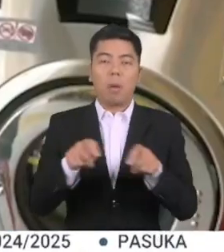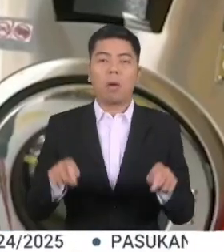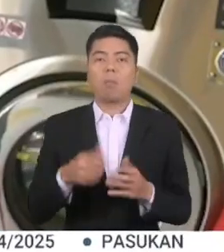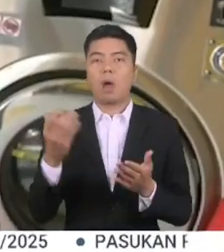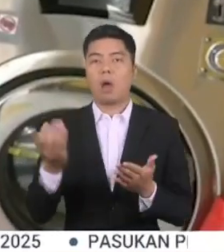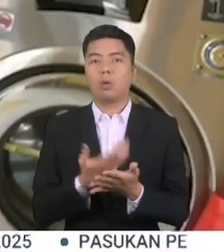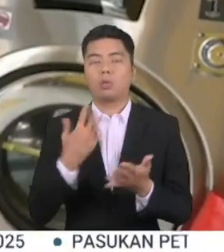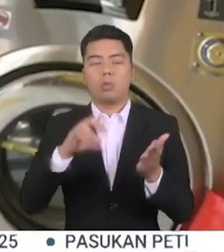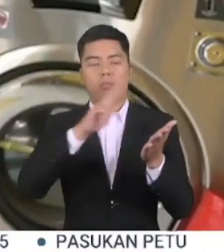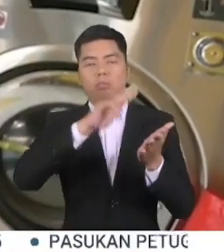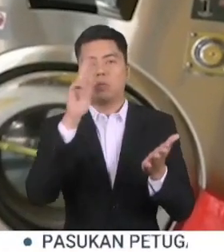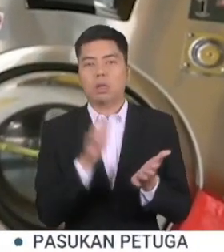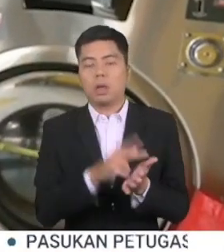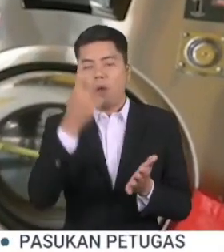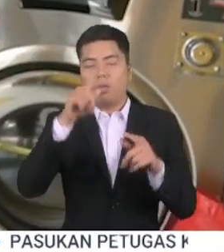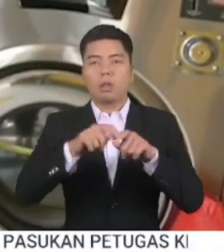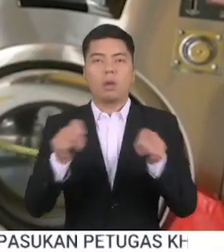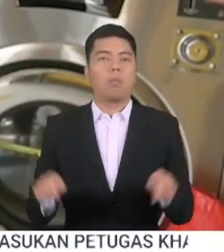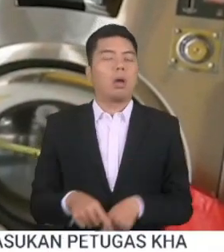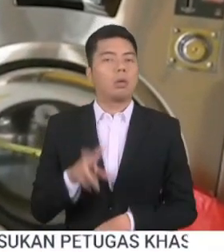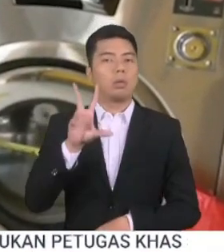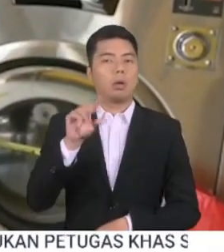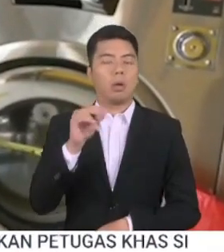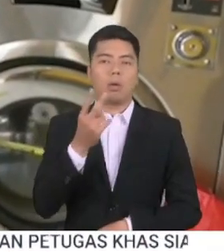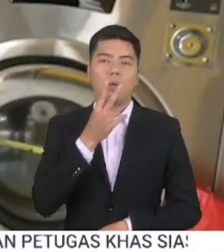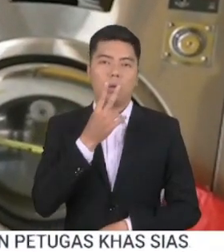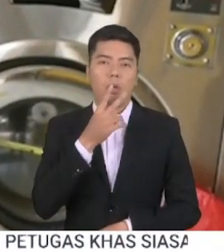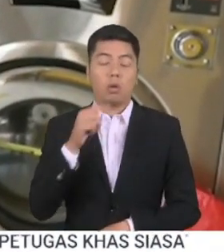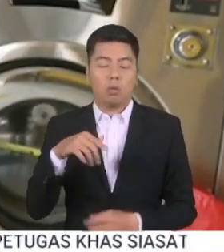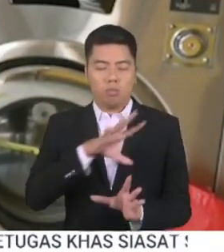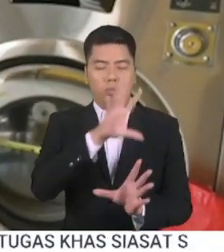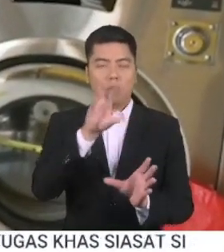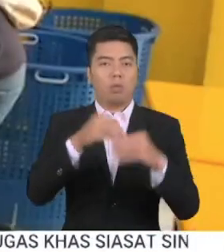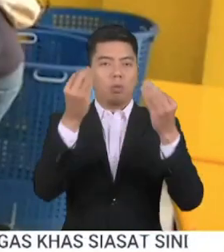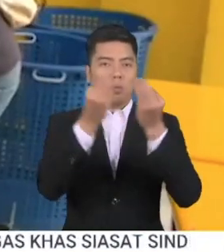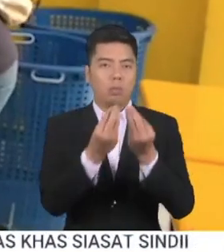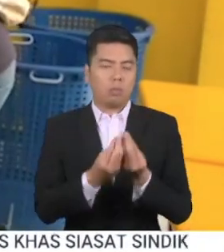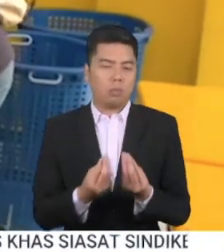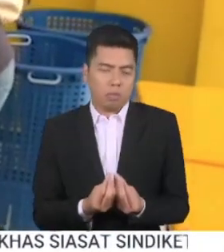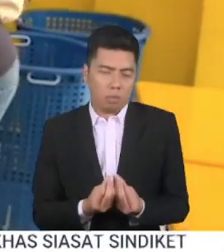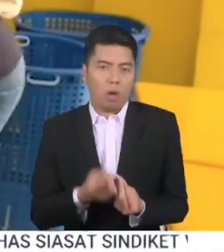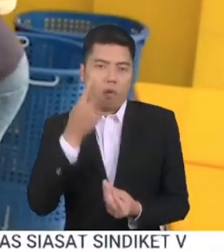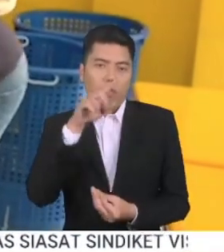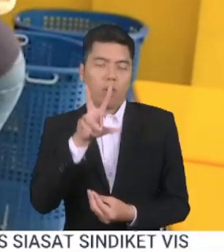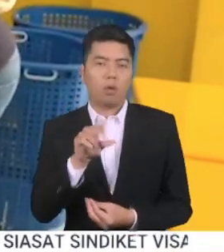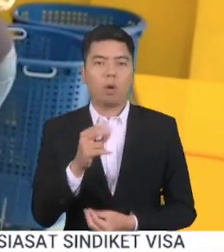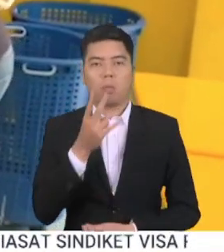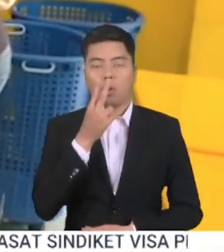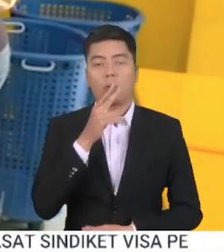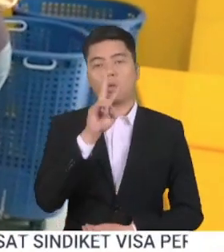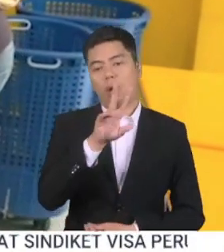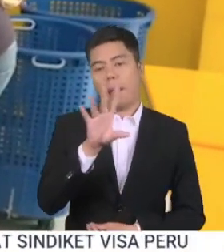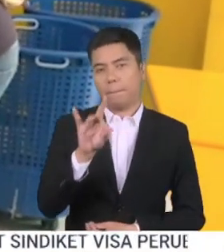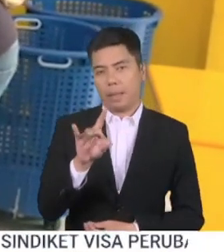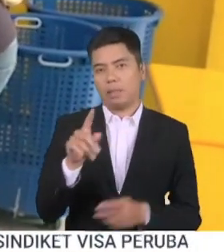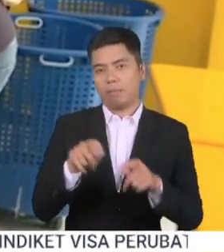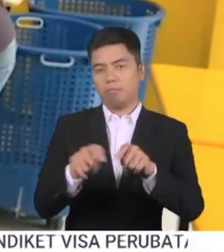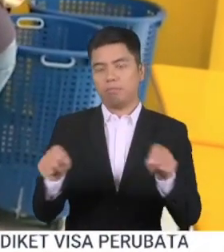sebagai tempat larangan merokok. Ini menjadikan jumlah keseluruhan tempat larangan merokok